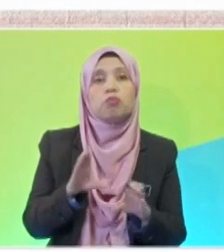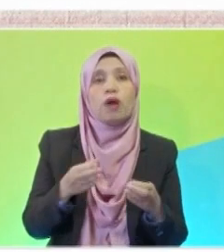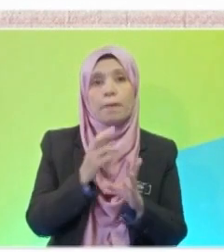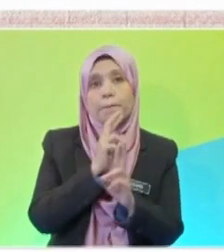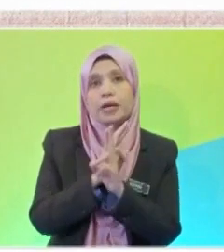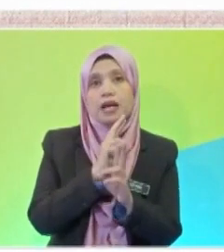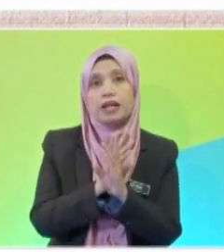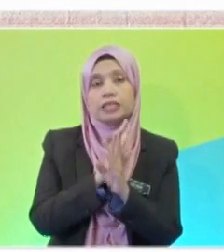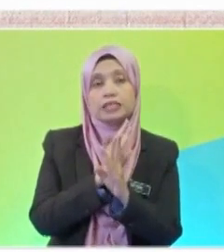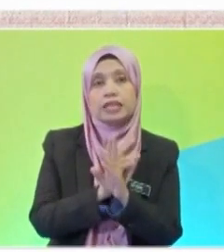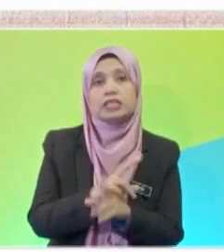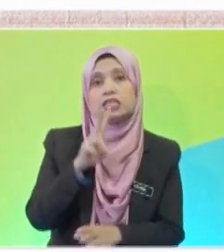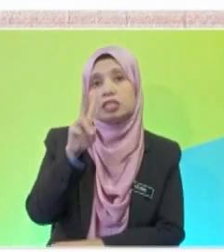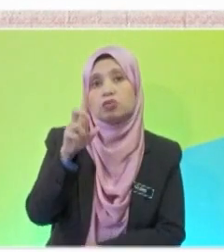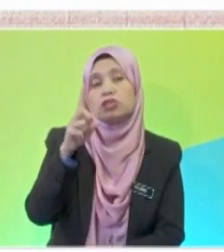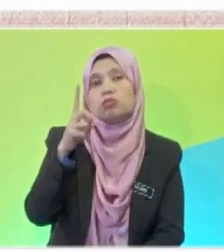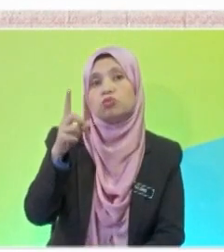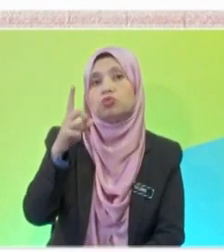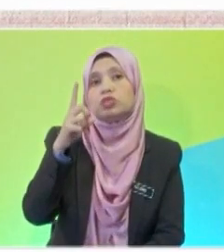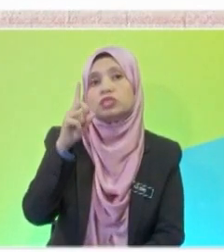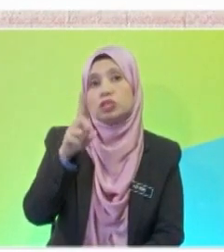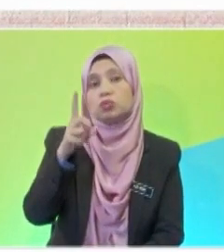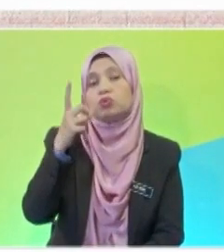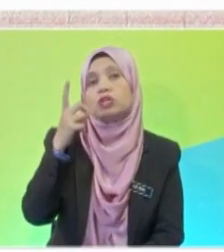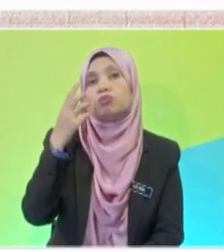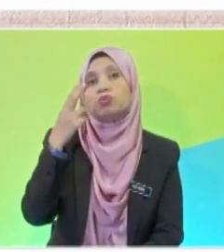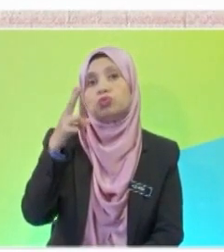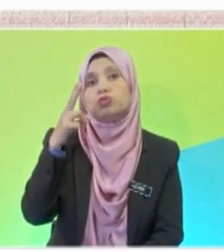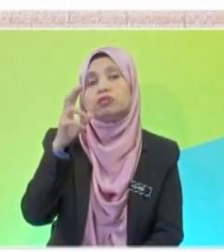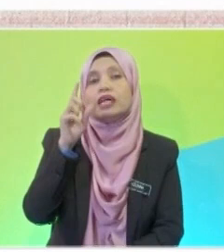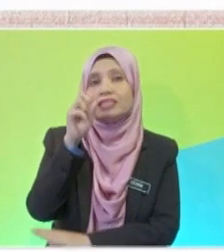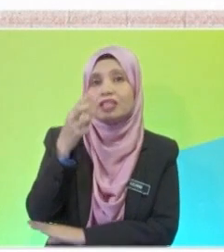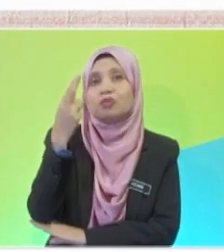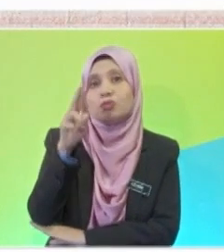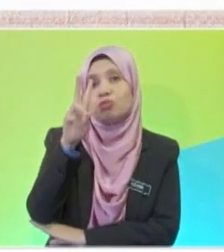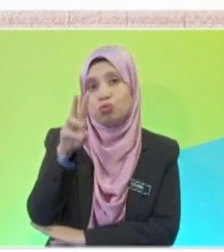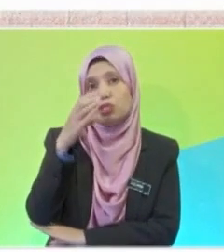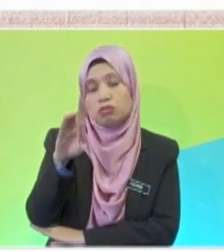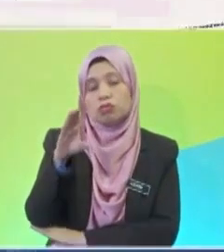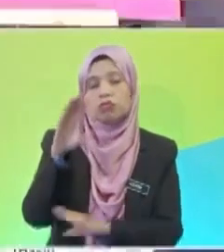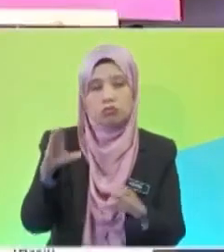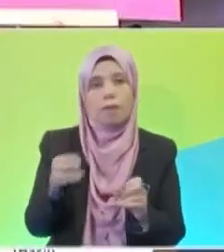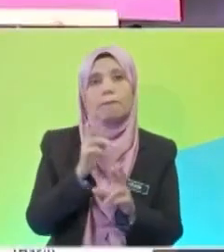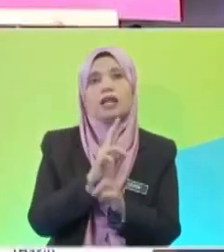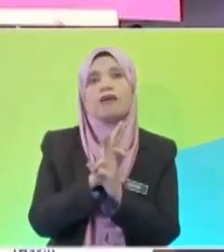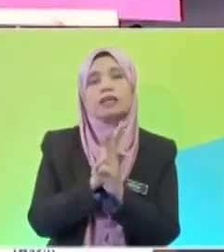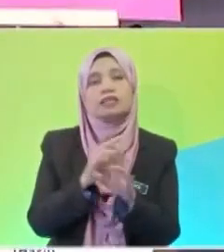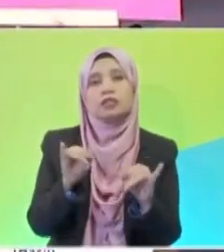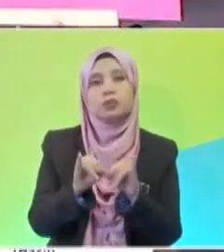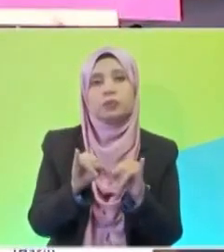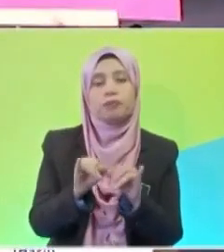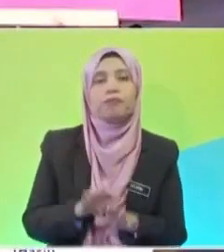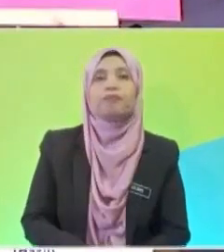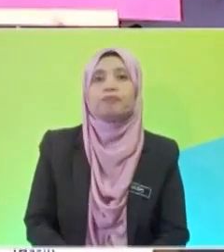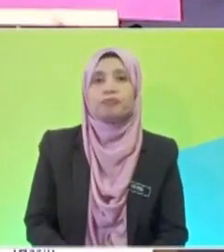Maksudnya insurans RM1,200 tak boleh kita itiraf sebagai belanja. Baik. Buat pelarasan dulu. Ha, okay? Lihat, cikgu